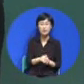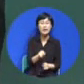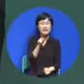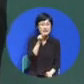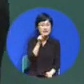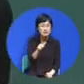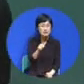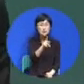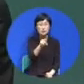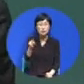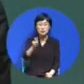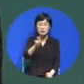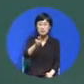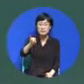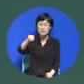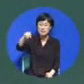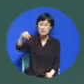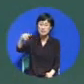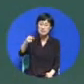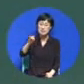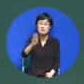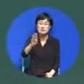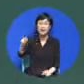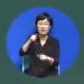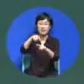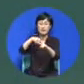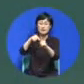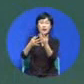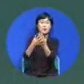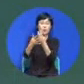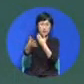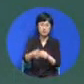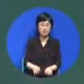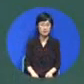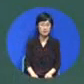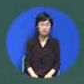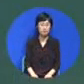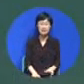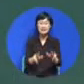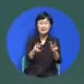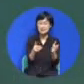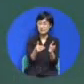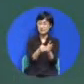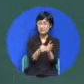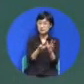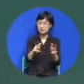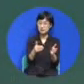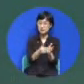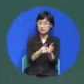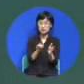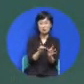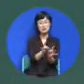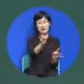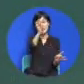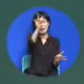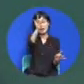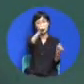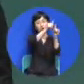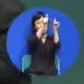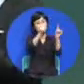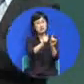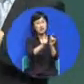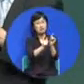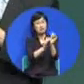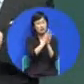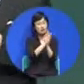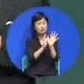the nation. 미스바 대회입니다. And that was the Mizpah movement. 지금까지는 우상을 숭배인데 우상